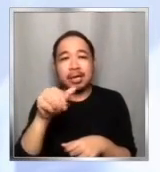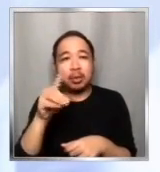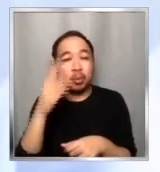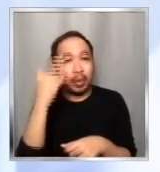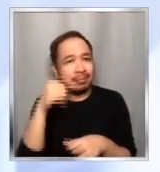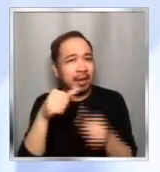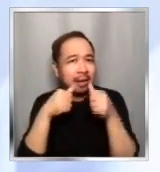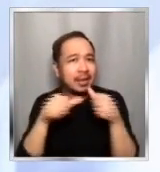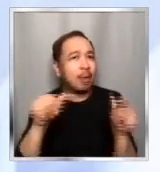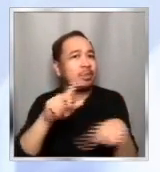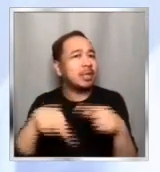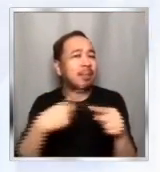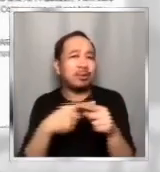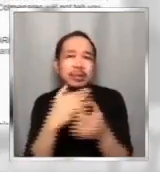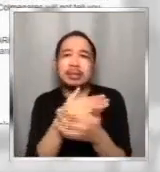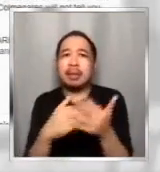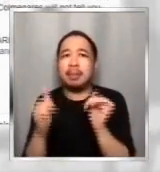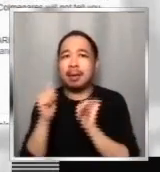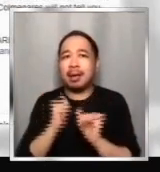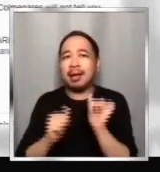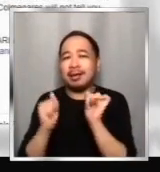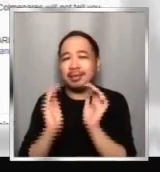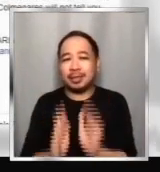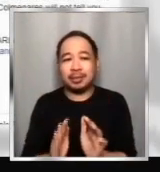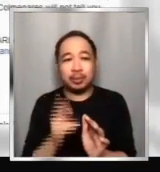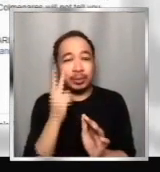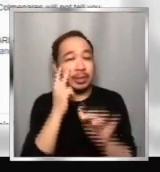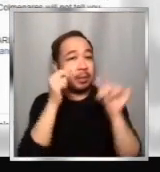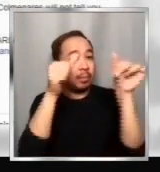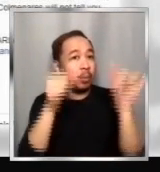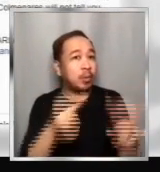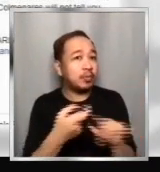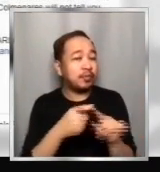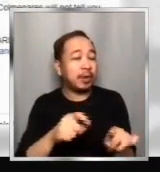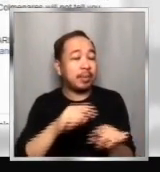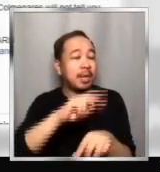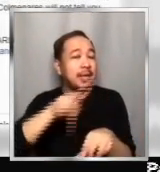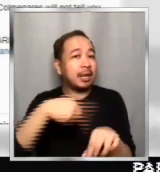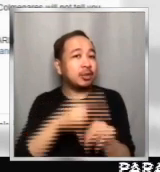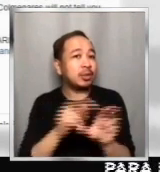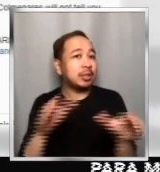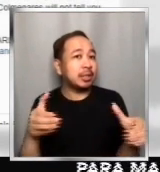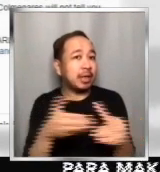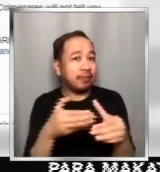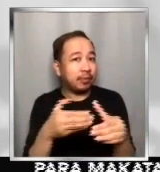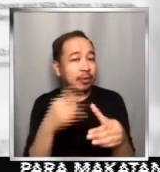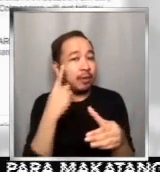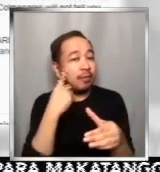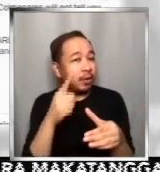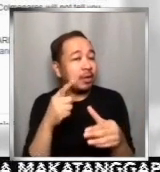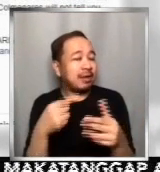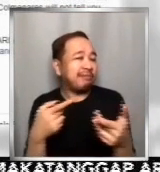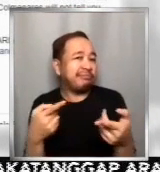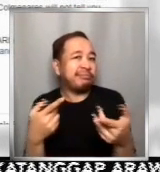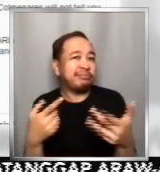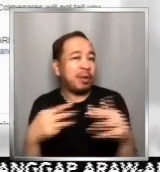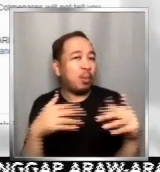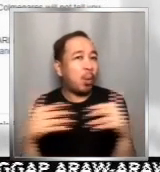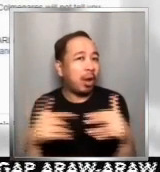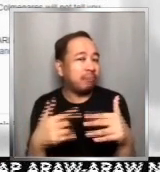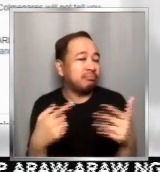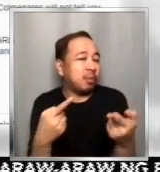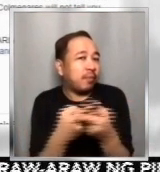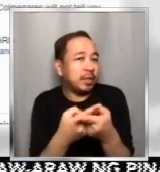kaugnay sa ilang celebrity. Sa post ng National Task Force to End Local Communist Armed Conflict, nanawagan si Parlade na itigil